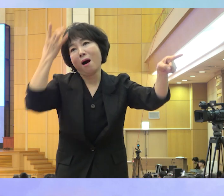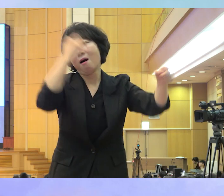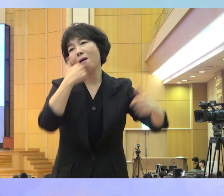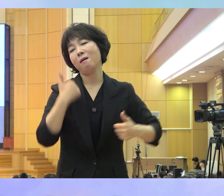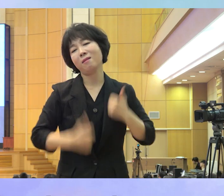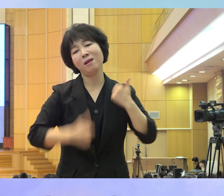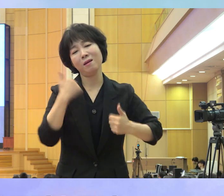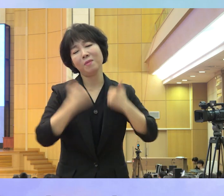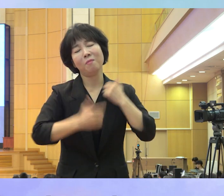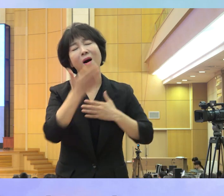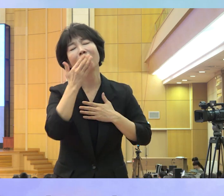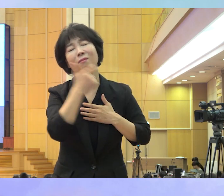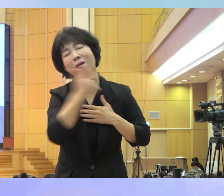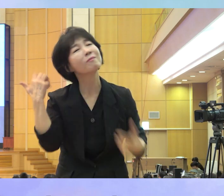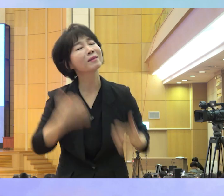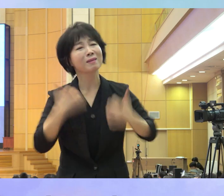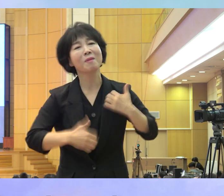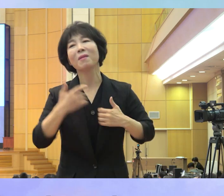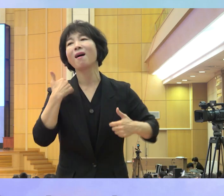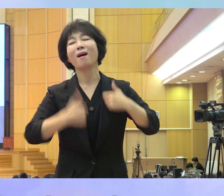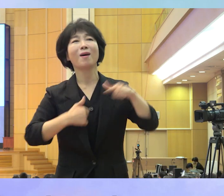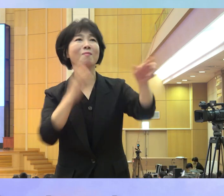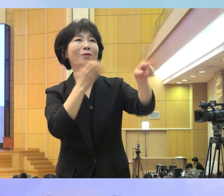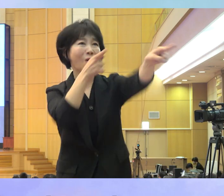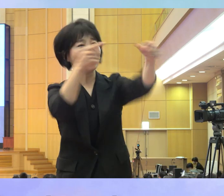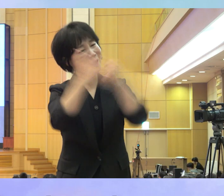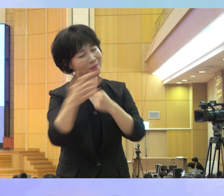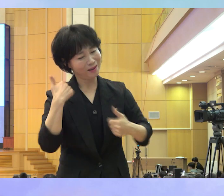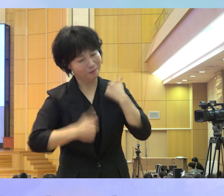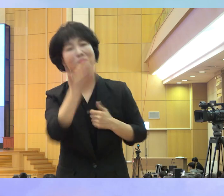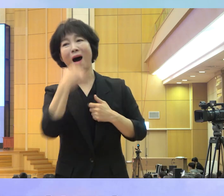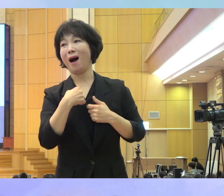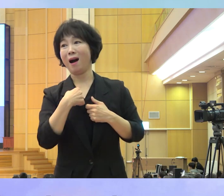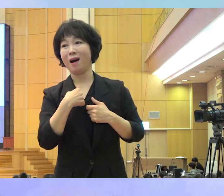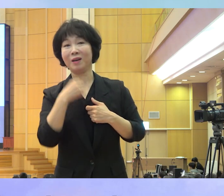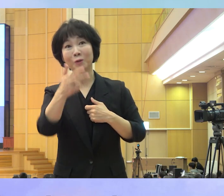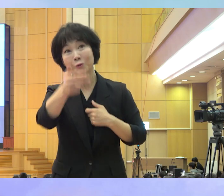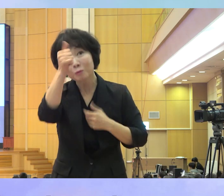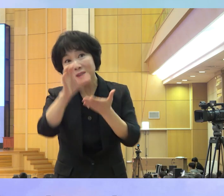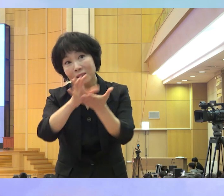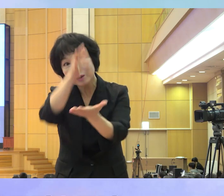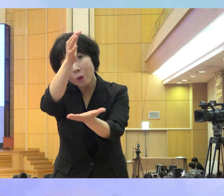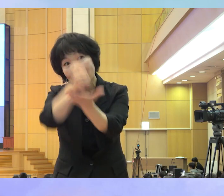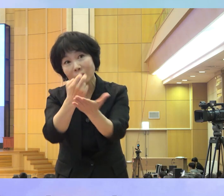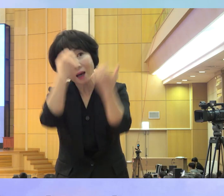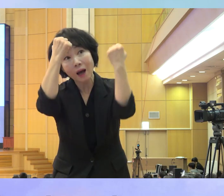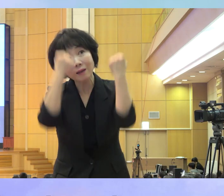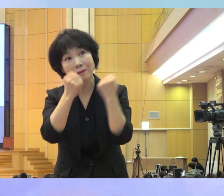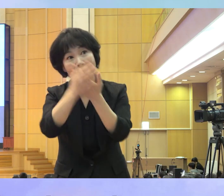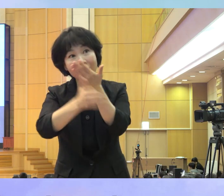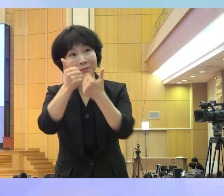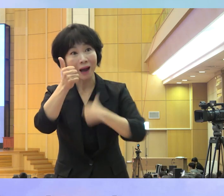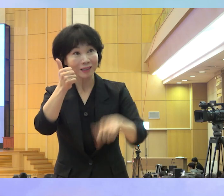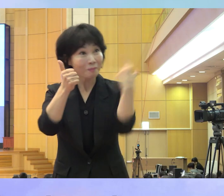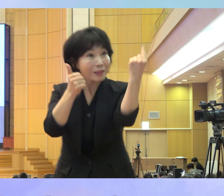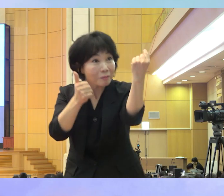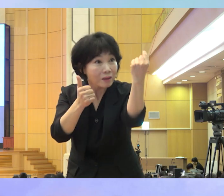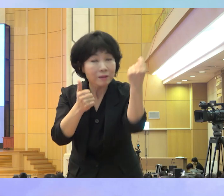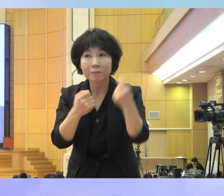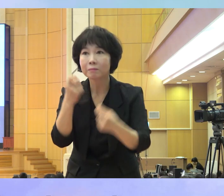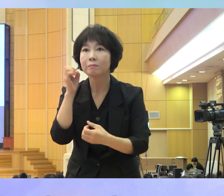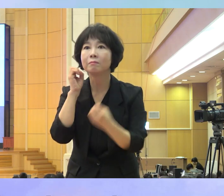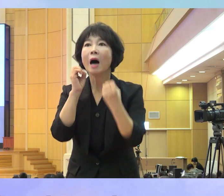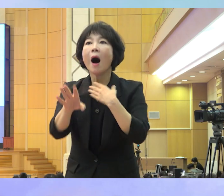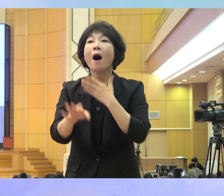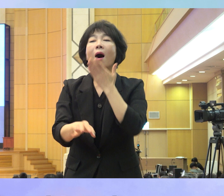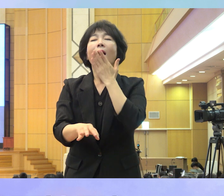주님이 얼마나 기뻐했겠어요. 그리스도시요 살아계신 하나님의 아들입니다. 예수께서 대답하여